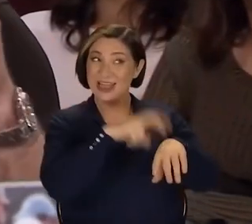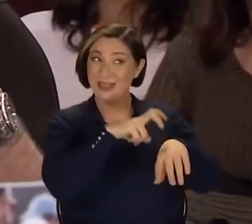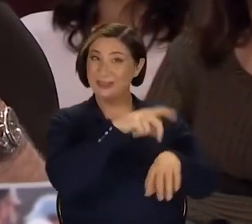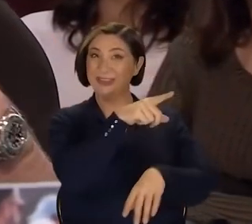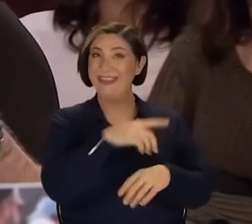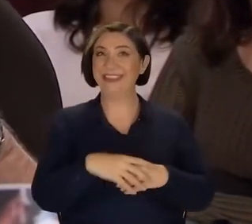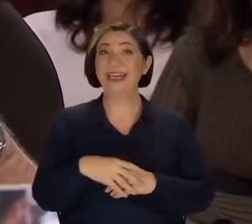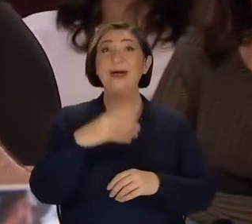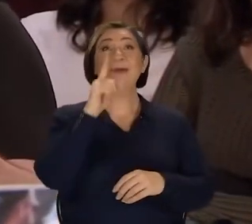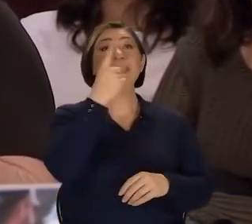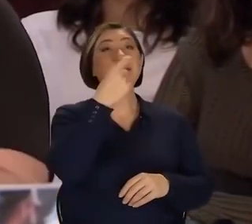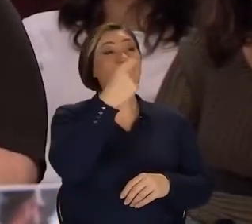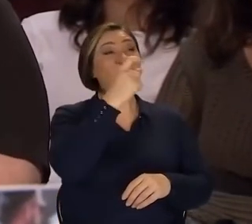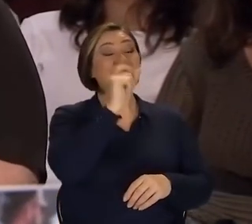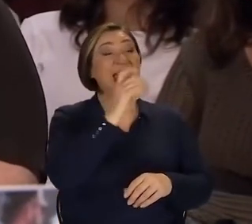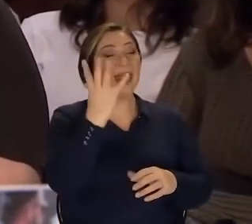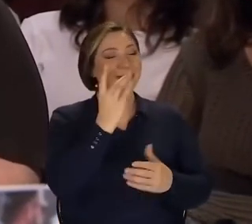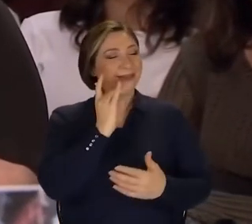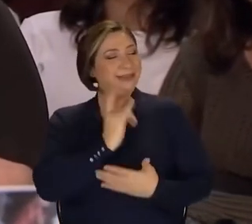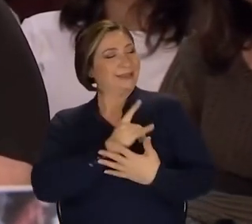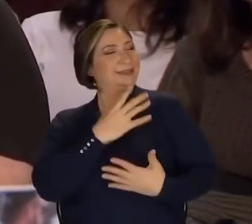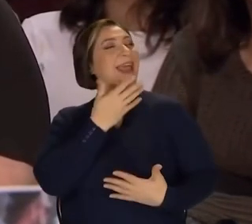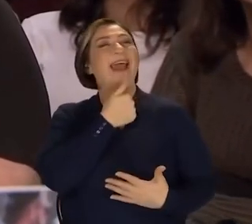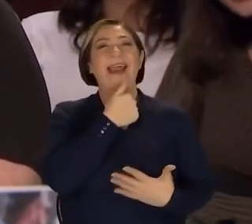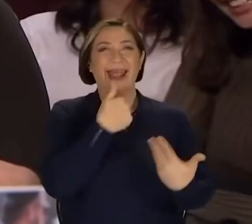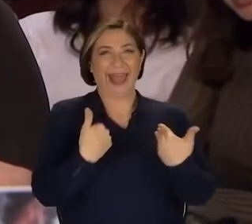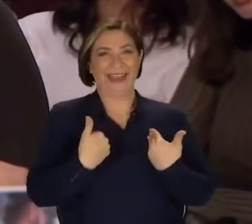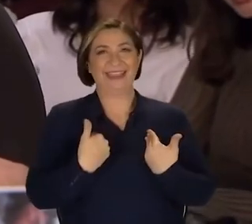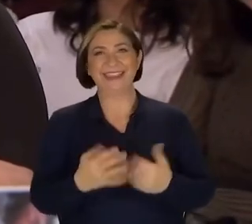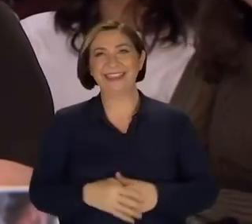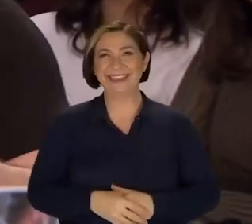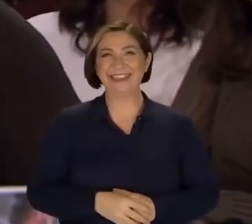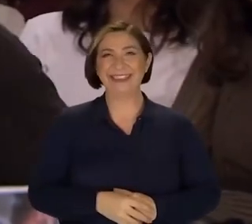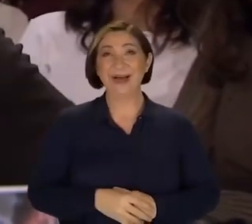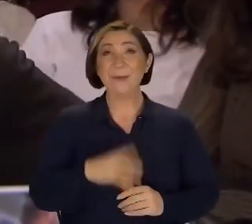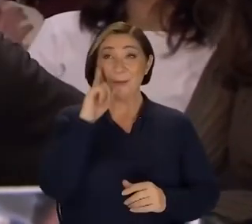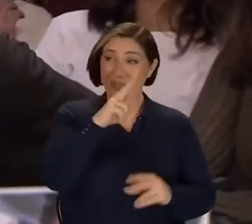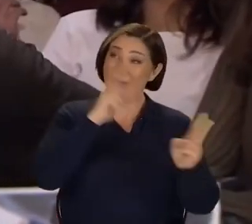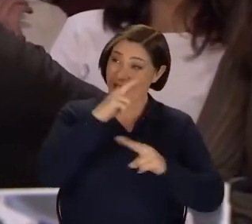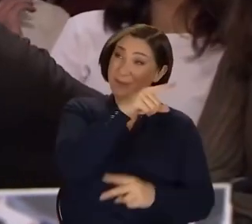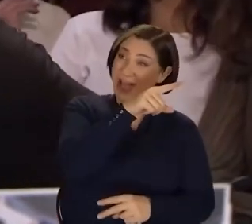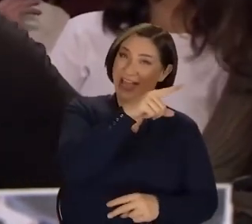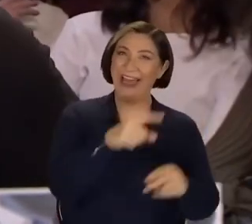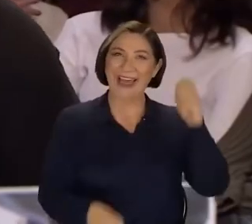hatırlıyorsunuz. 90'larda biz en seksi erkeklerdik. Evet. Bak gülüyorlar şu